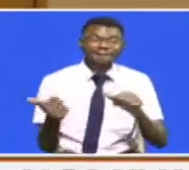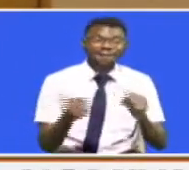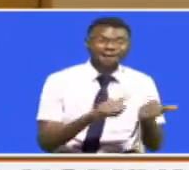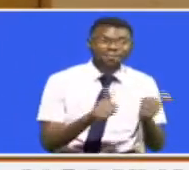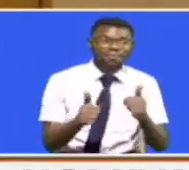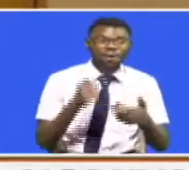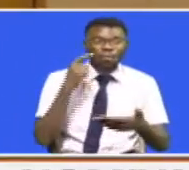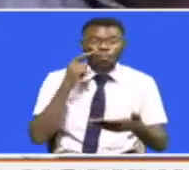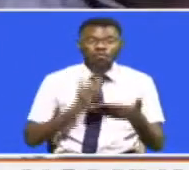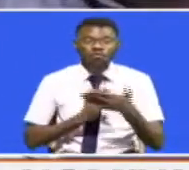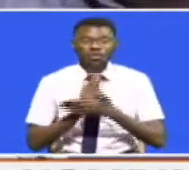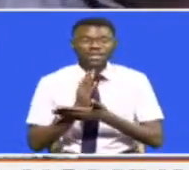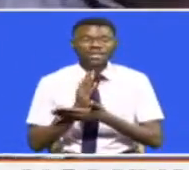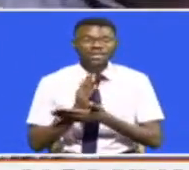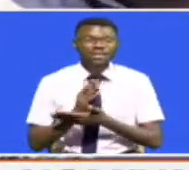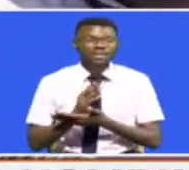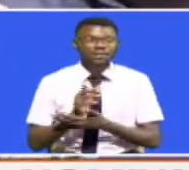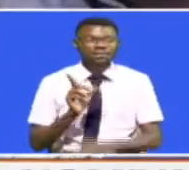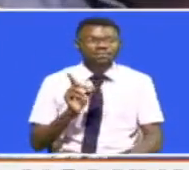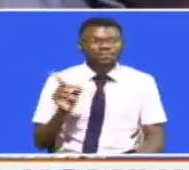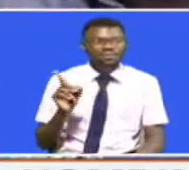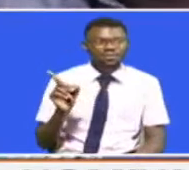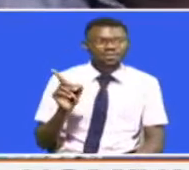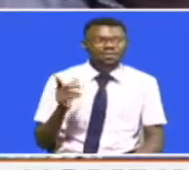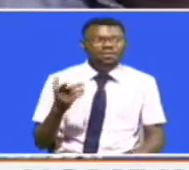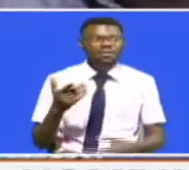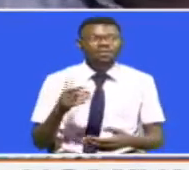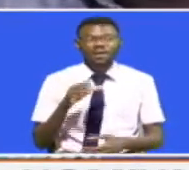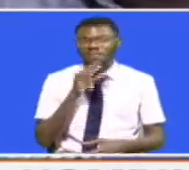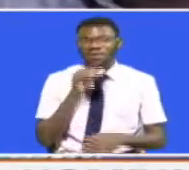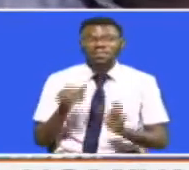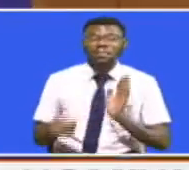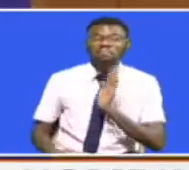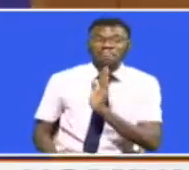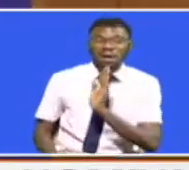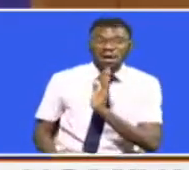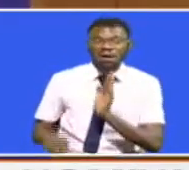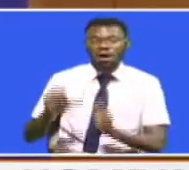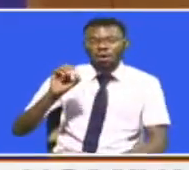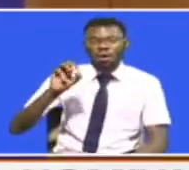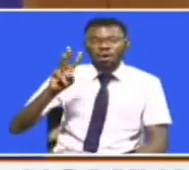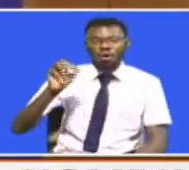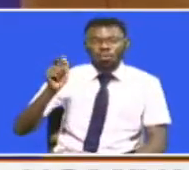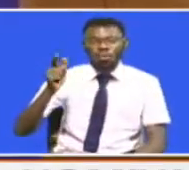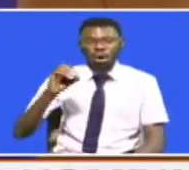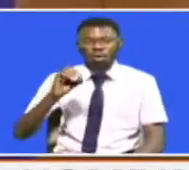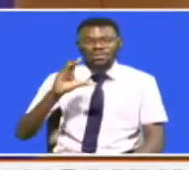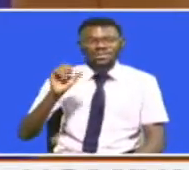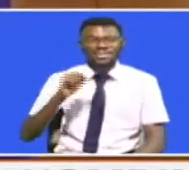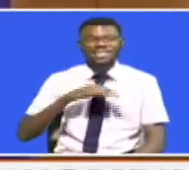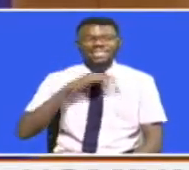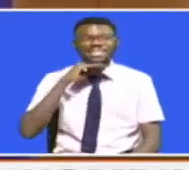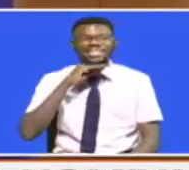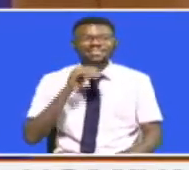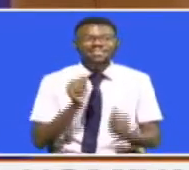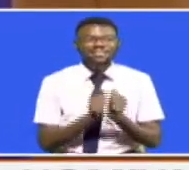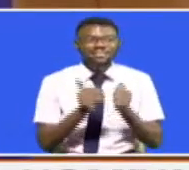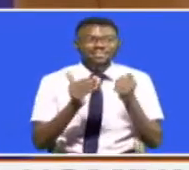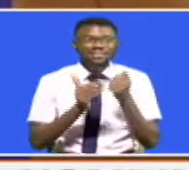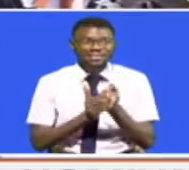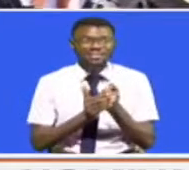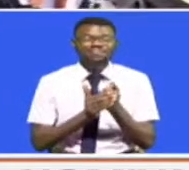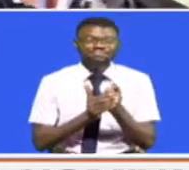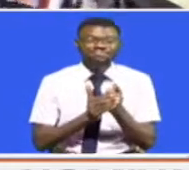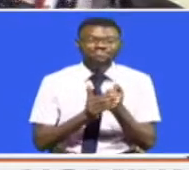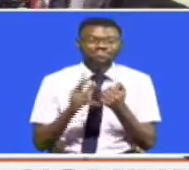Yohana alikuwa babuye waziri wa mawasiliano Eludo Walo, na alifariki mwaka 1920 kabla mwanawe ambaye pia